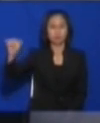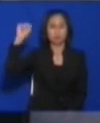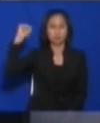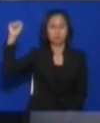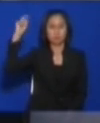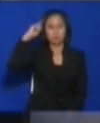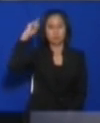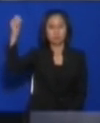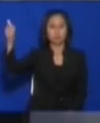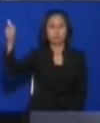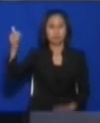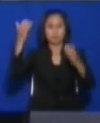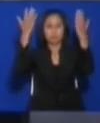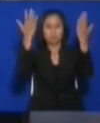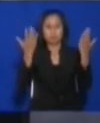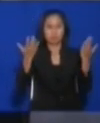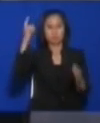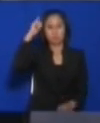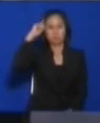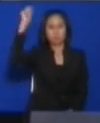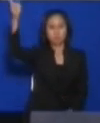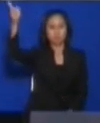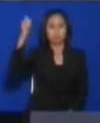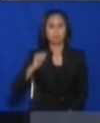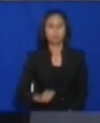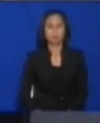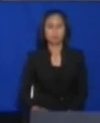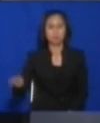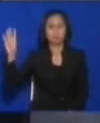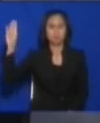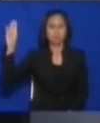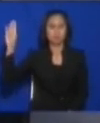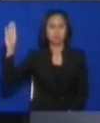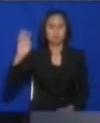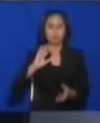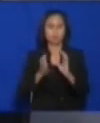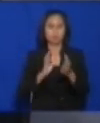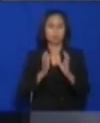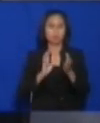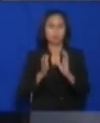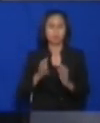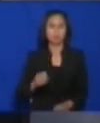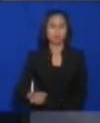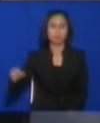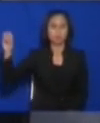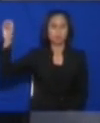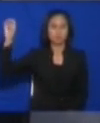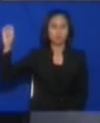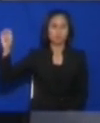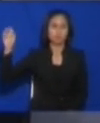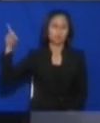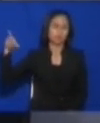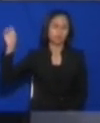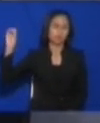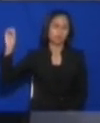bertaqwa dan berakhlak mulia Hai keempat membangun ekonomi kerakyatan berbasis potensi lokal